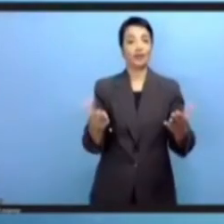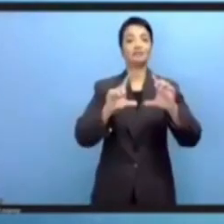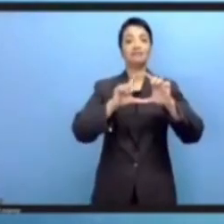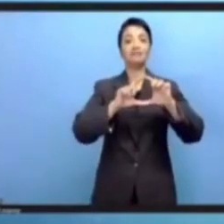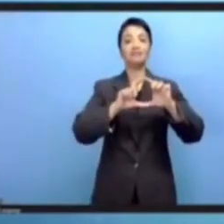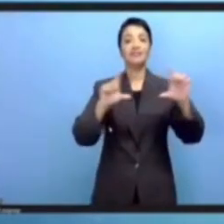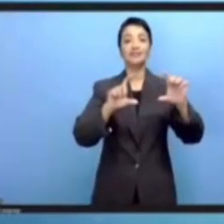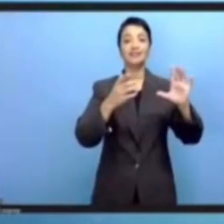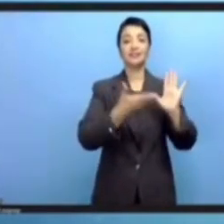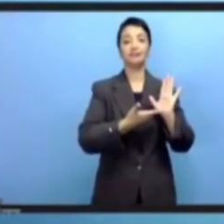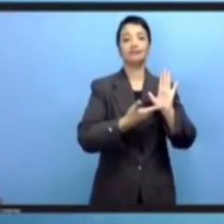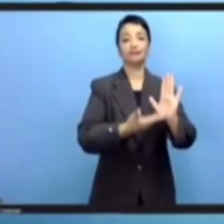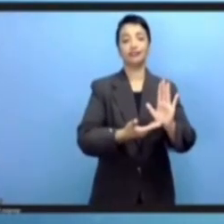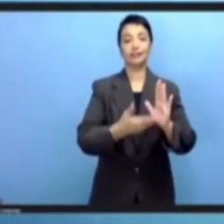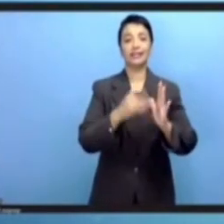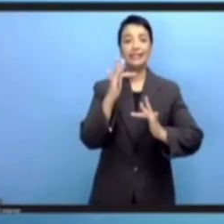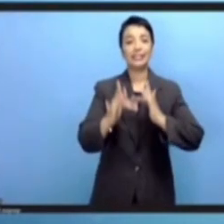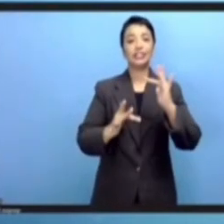co-directrice exécutive